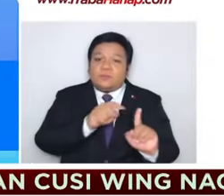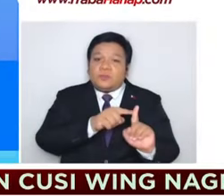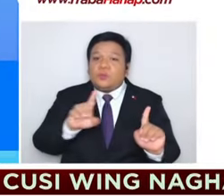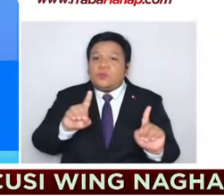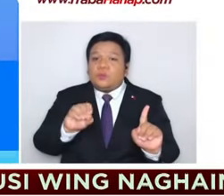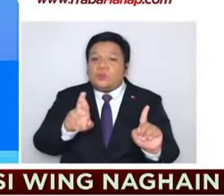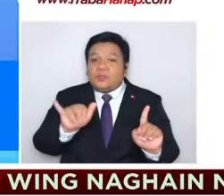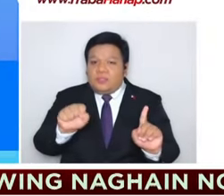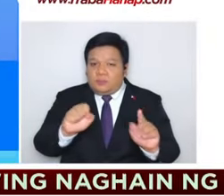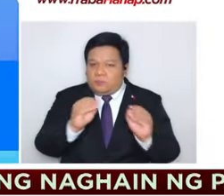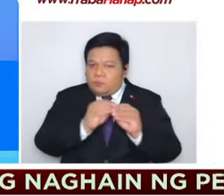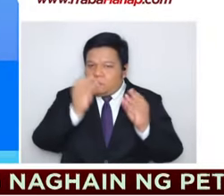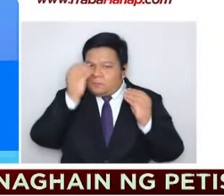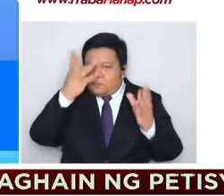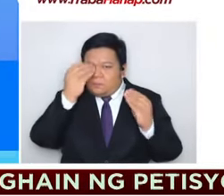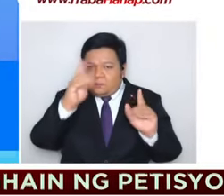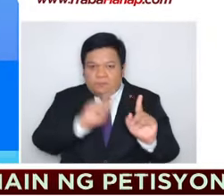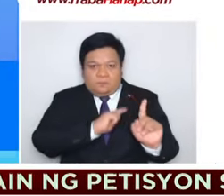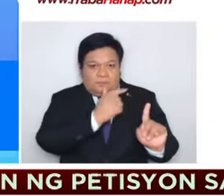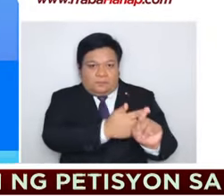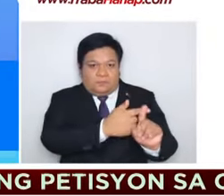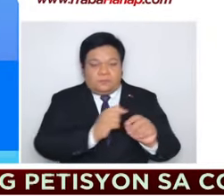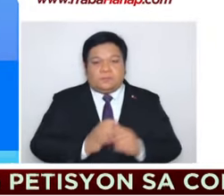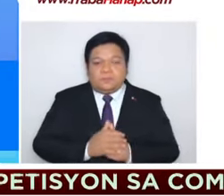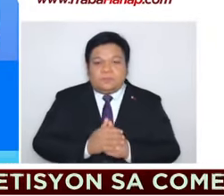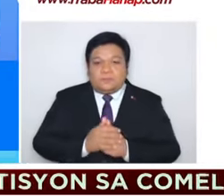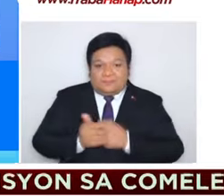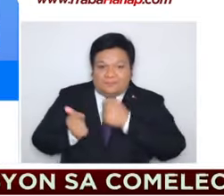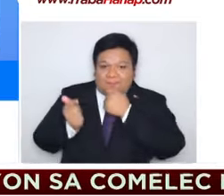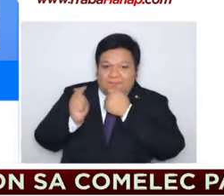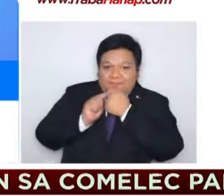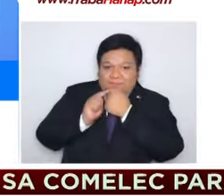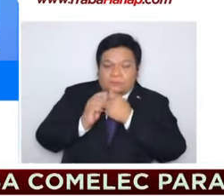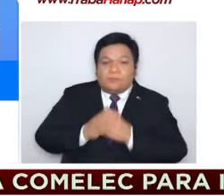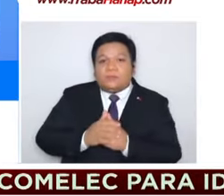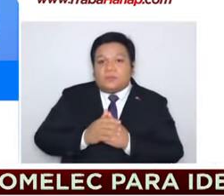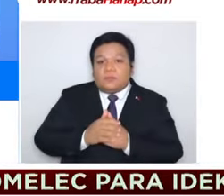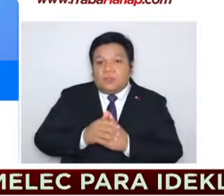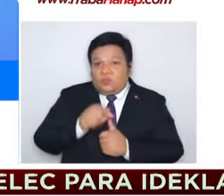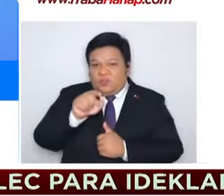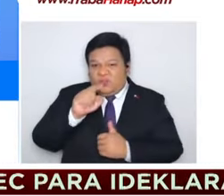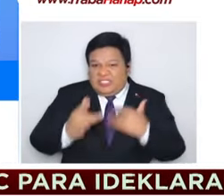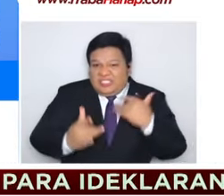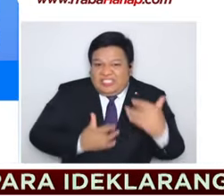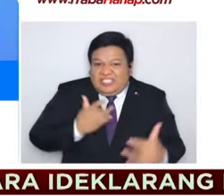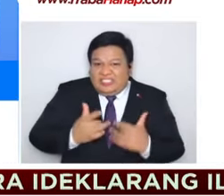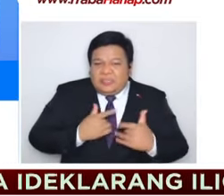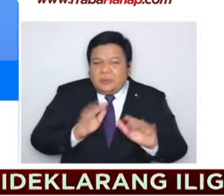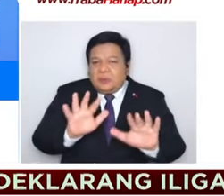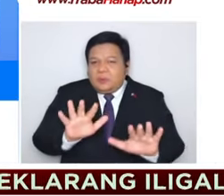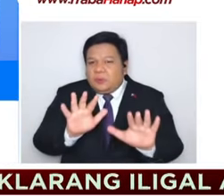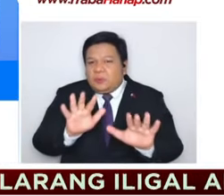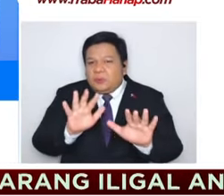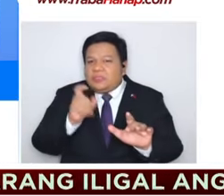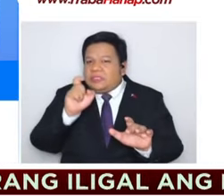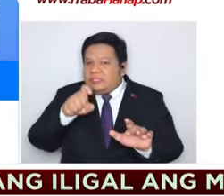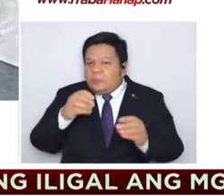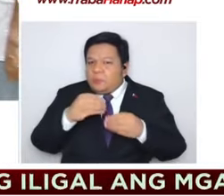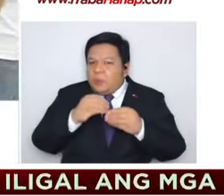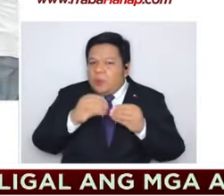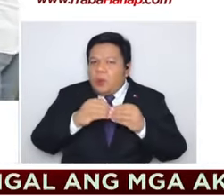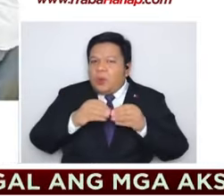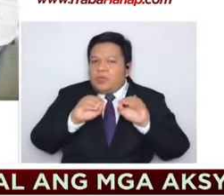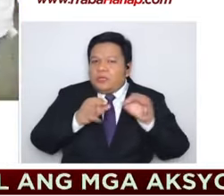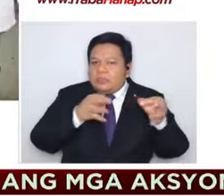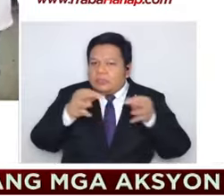Tomorrow yata. Huwag mo nang excited, sabi ni MMDA Chairman Benher Abalos. May mga kailangang linawin muna sa ipatutupad